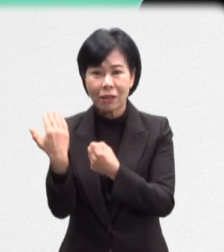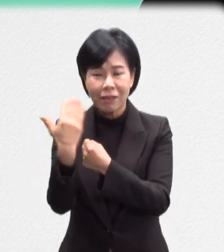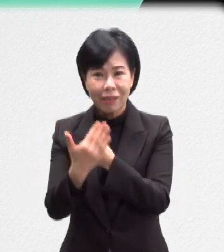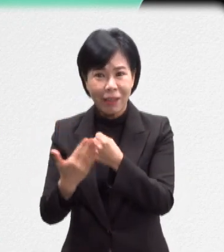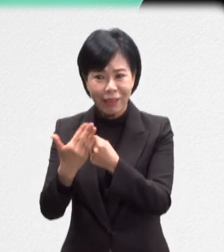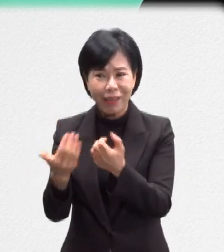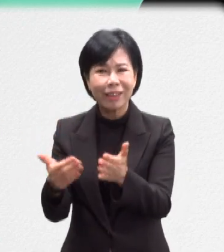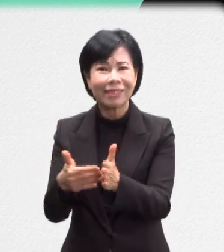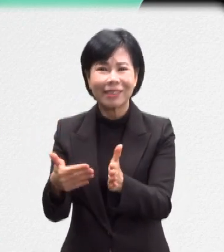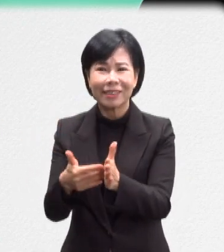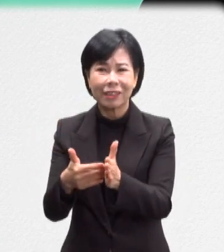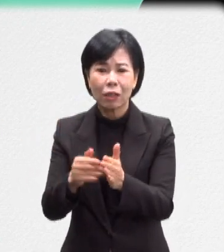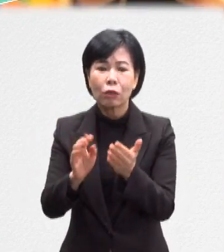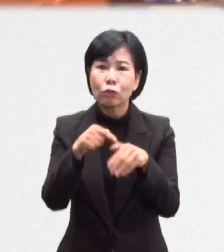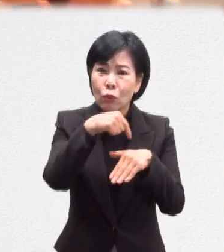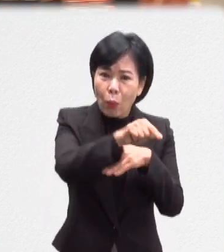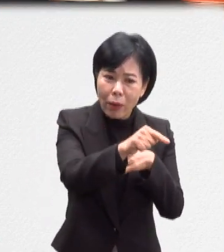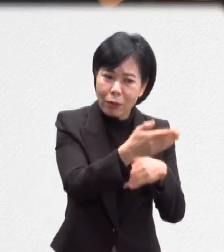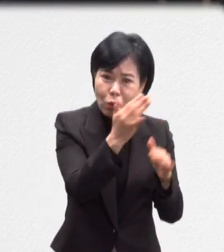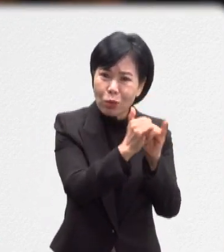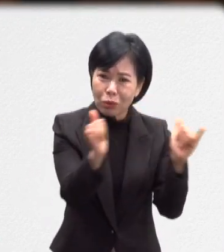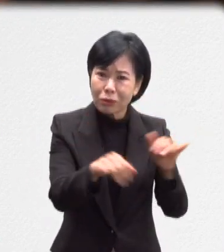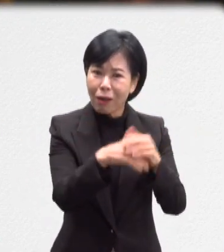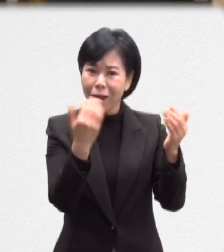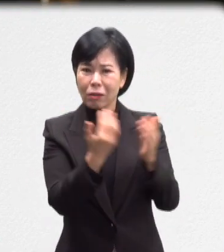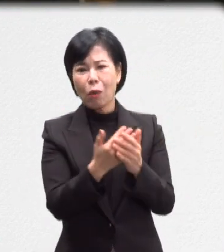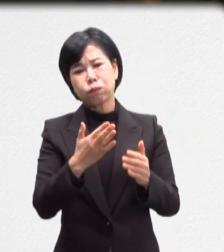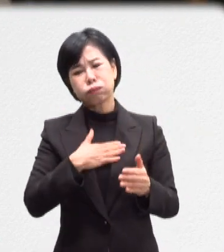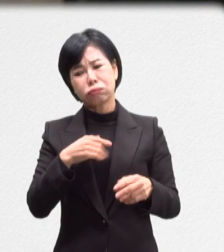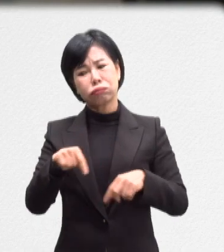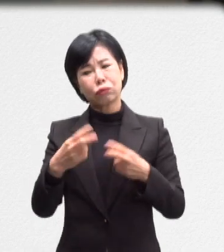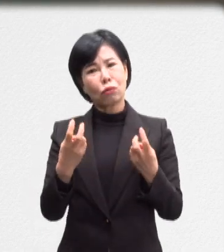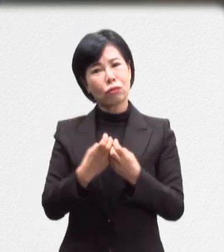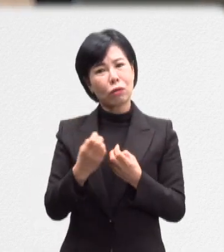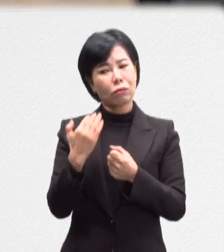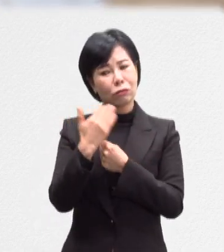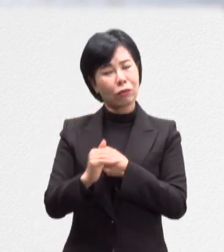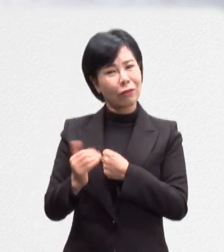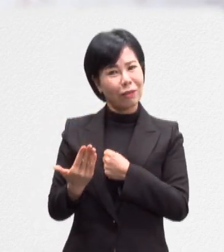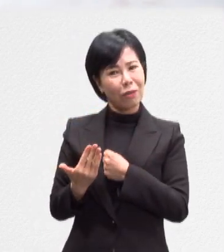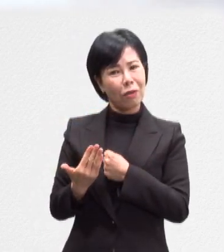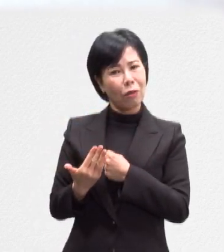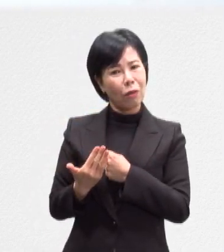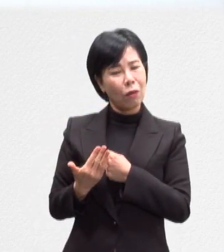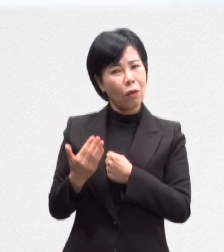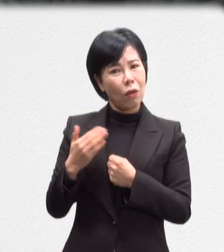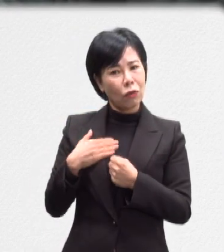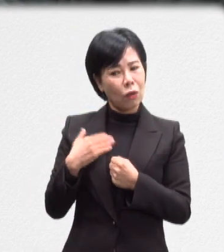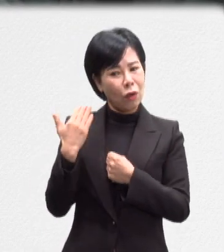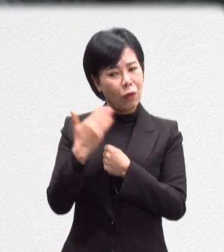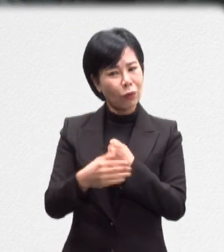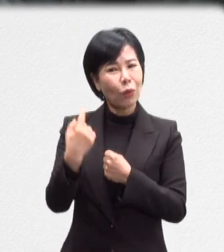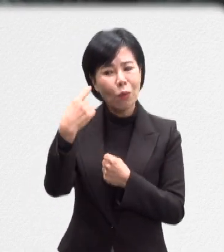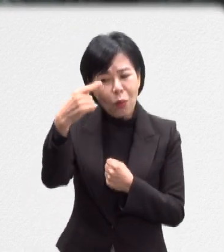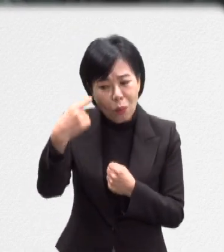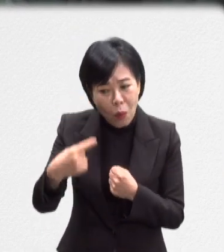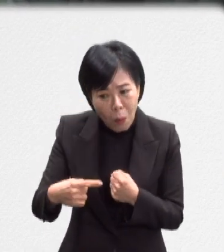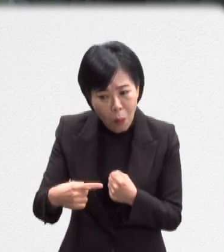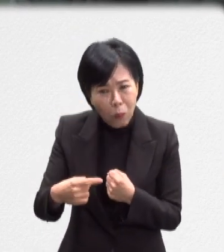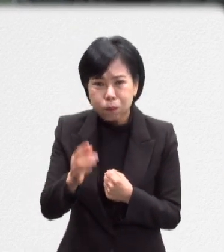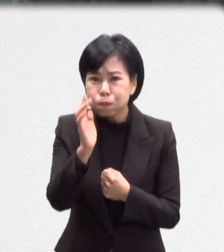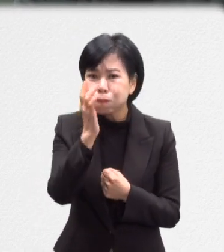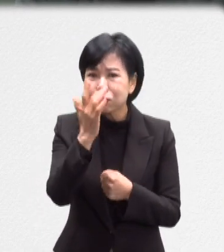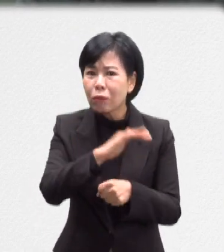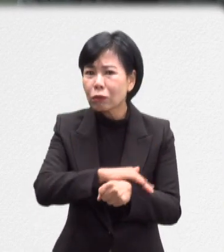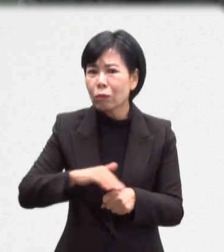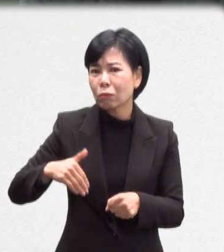실제 누리고 있는 거고 그 외 청년들은 아 내가 정책을 받을 수 있나? 어떤 것들을 혜택을 볼 수 있는 거지? 라고 하는